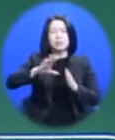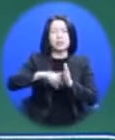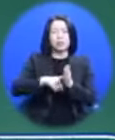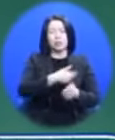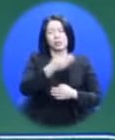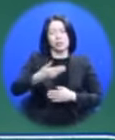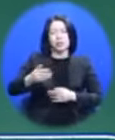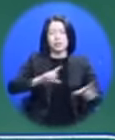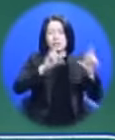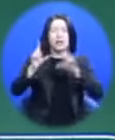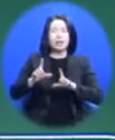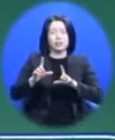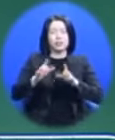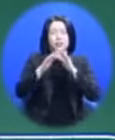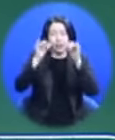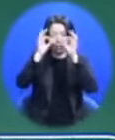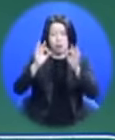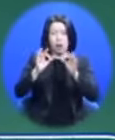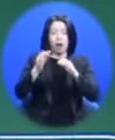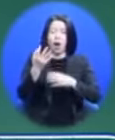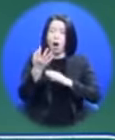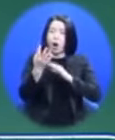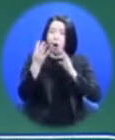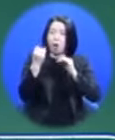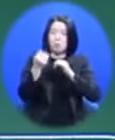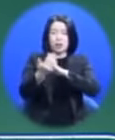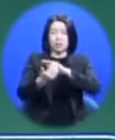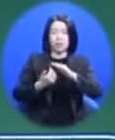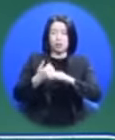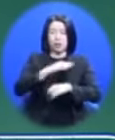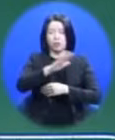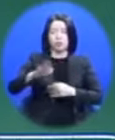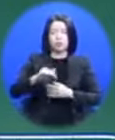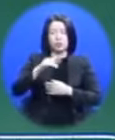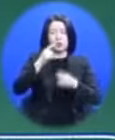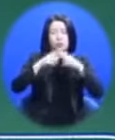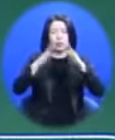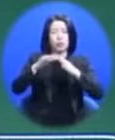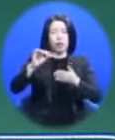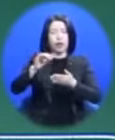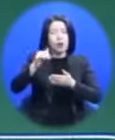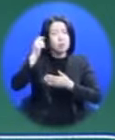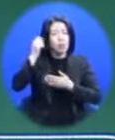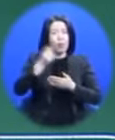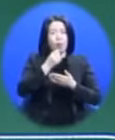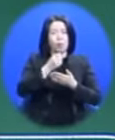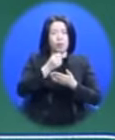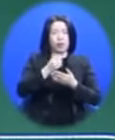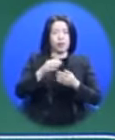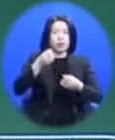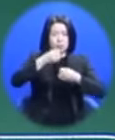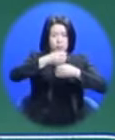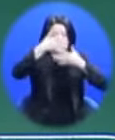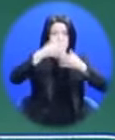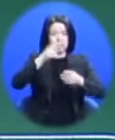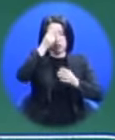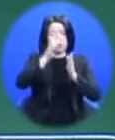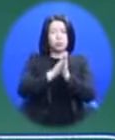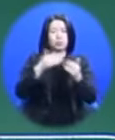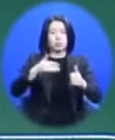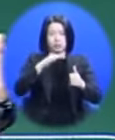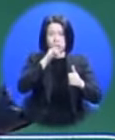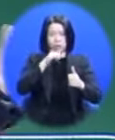종종 봅니다. 며칠 전에 저희 교회 홈페이지에 한 권사님께서 기도 부탁을 하셨어요. 한 6, 7개월